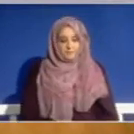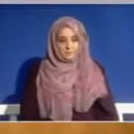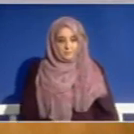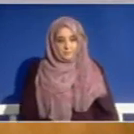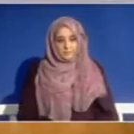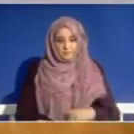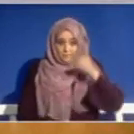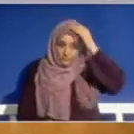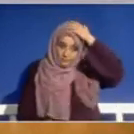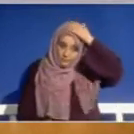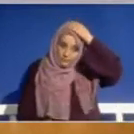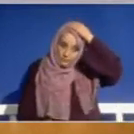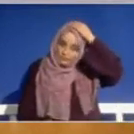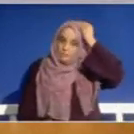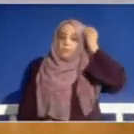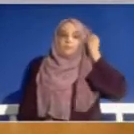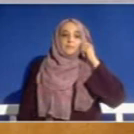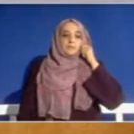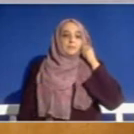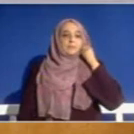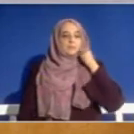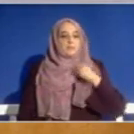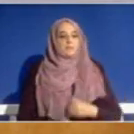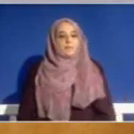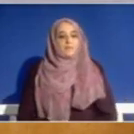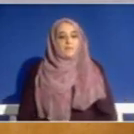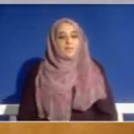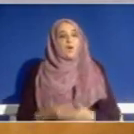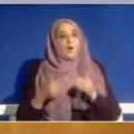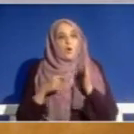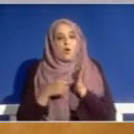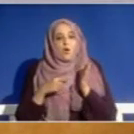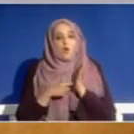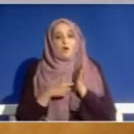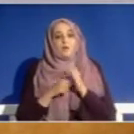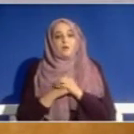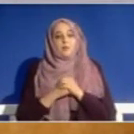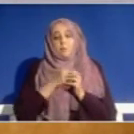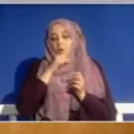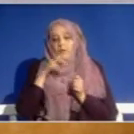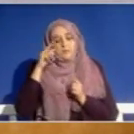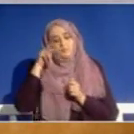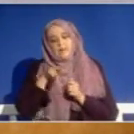صحته. ولما رسول صلى الله عليه وسلم نظر في المريض